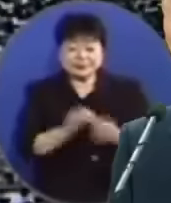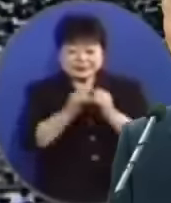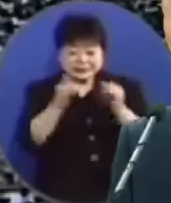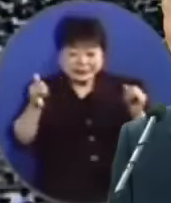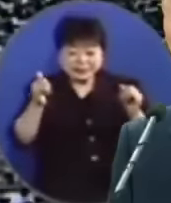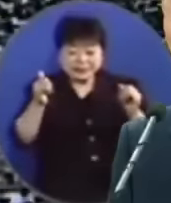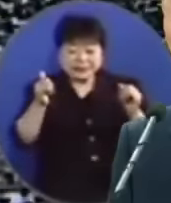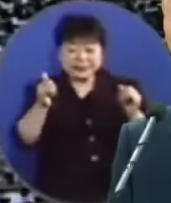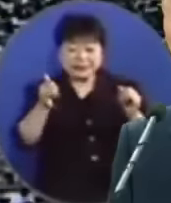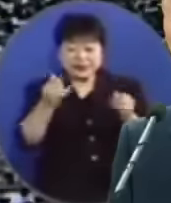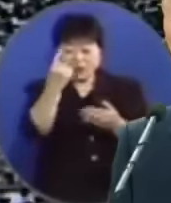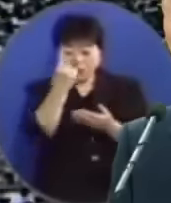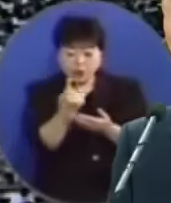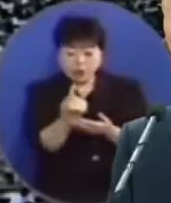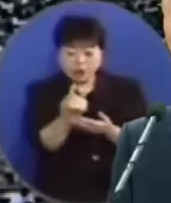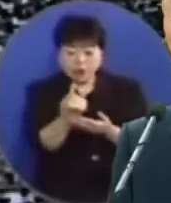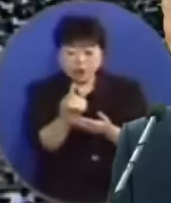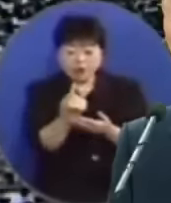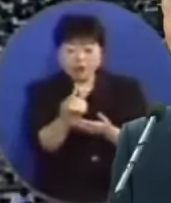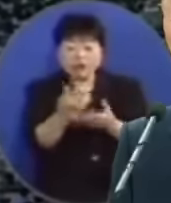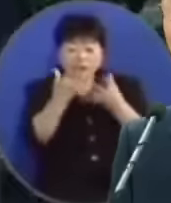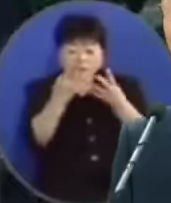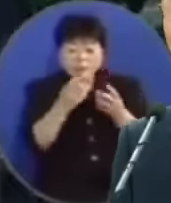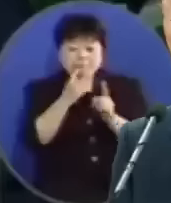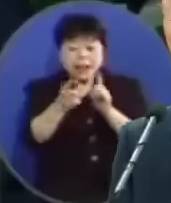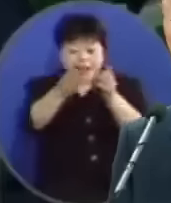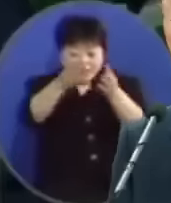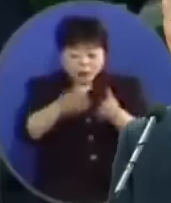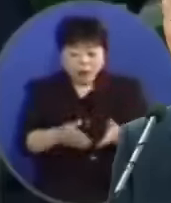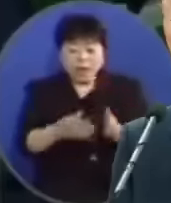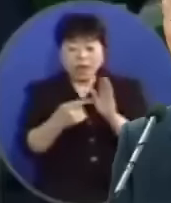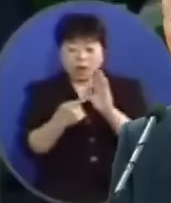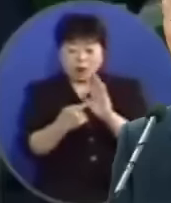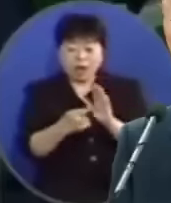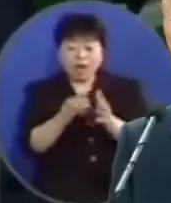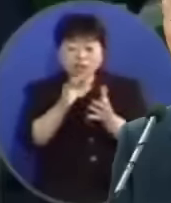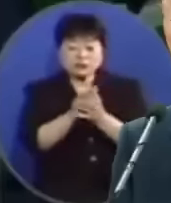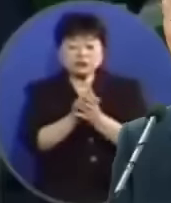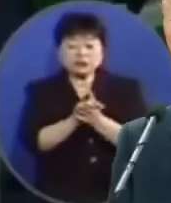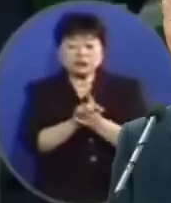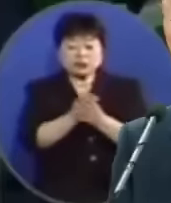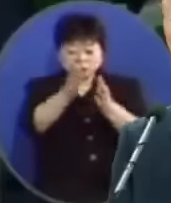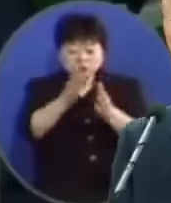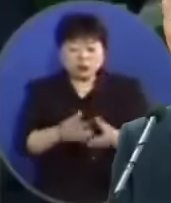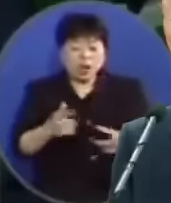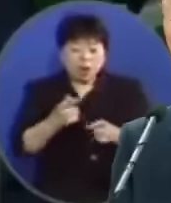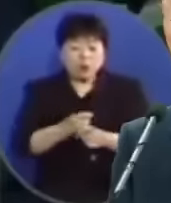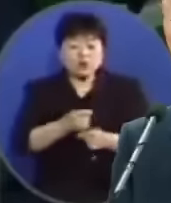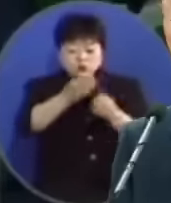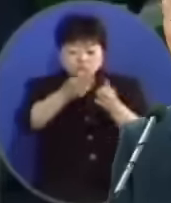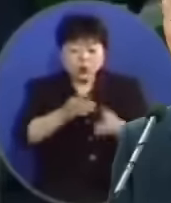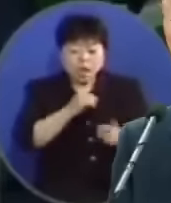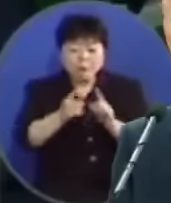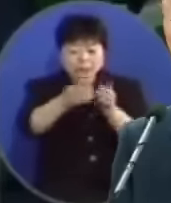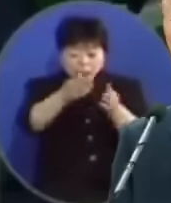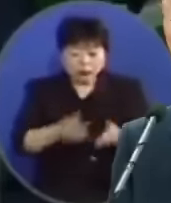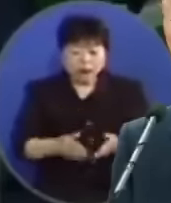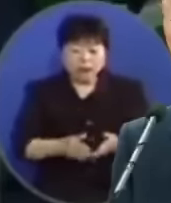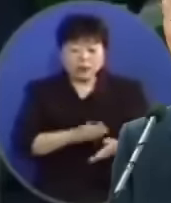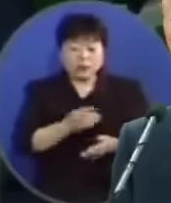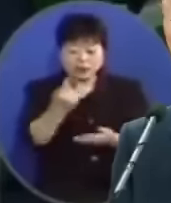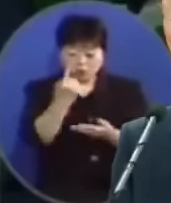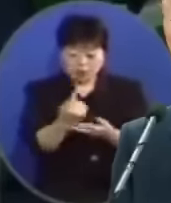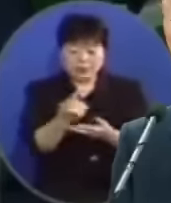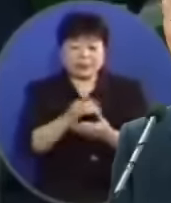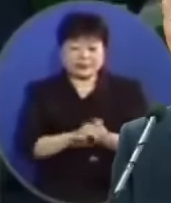사람들에게 오는 것도 말을 통해서 오는 것입니다. 친구를 통해서, 원수를 통해서, 말을 통해서 우리에게